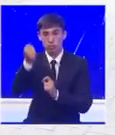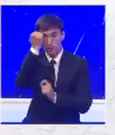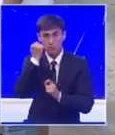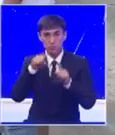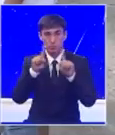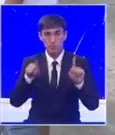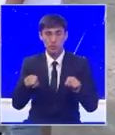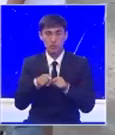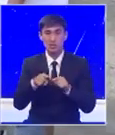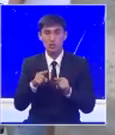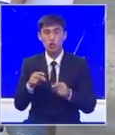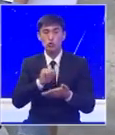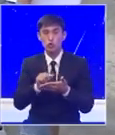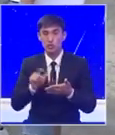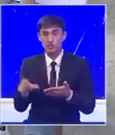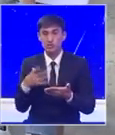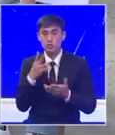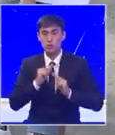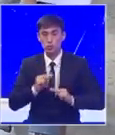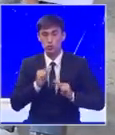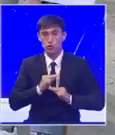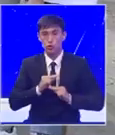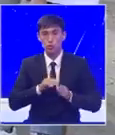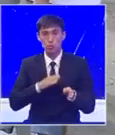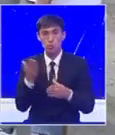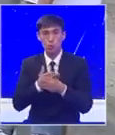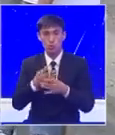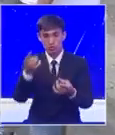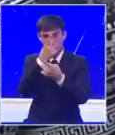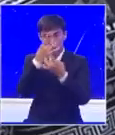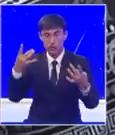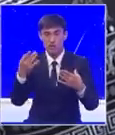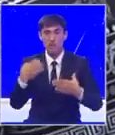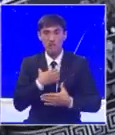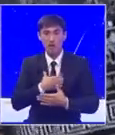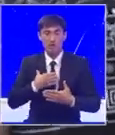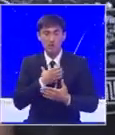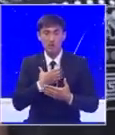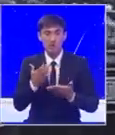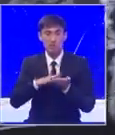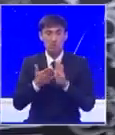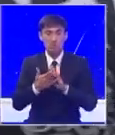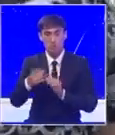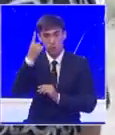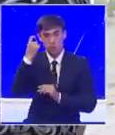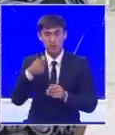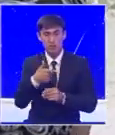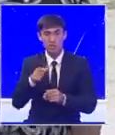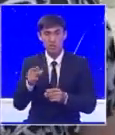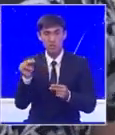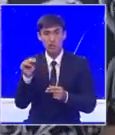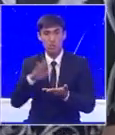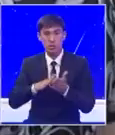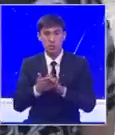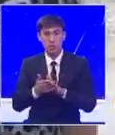благодарственные письма и грамоты журналистам за сотрудничество и помощь в освещении важных событий, а также предупреждений граждан о чрезвычайных